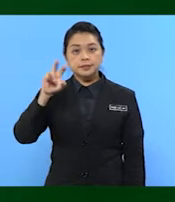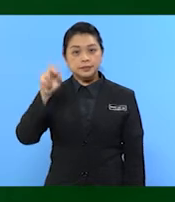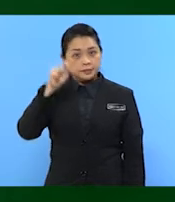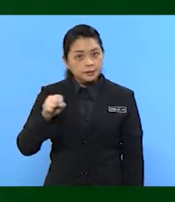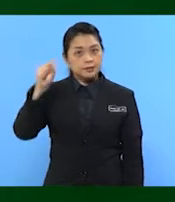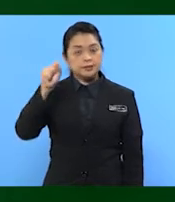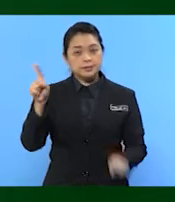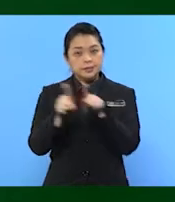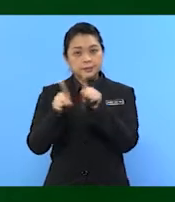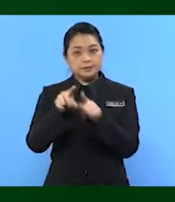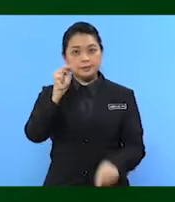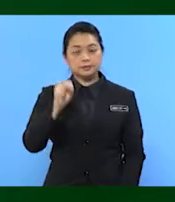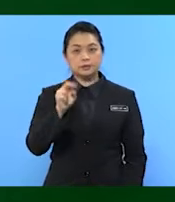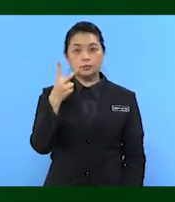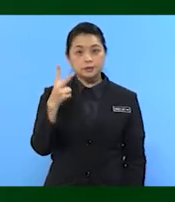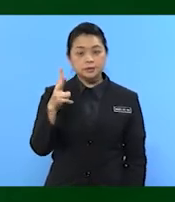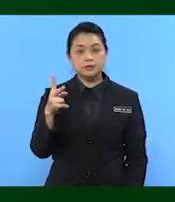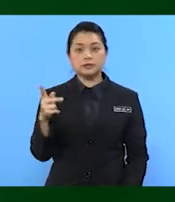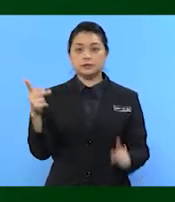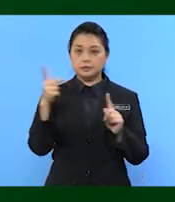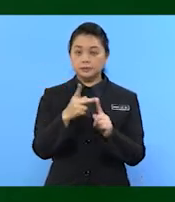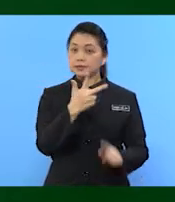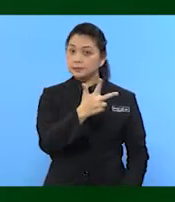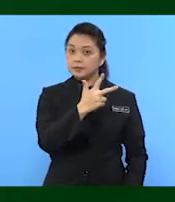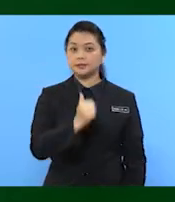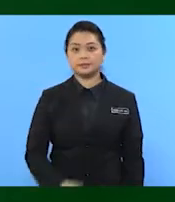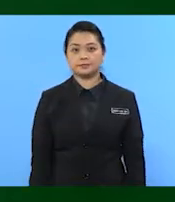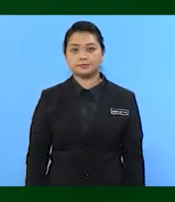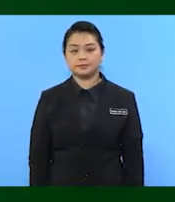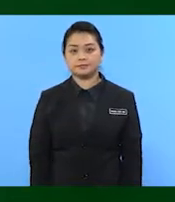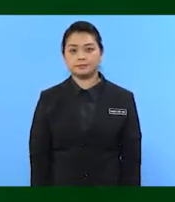teta sama dengan nisbah 12 kepada 13.